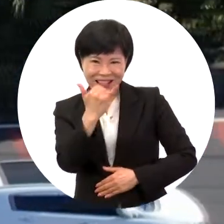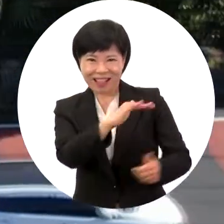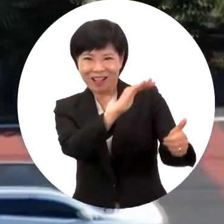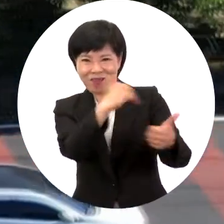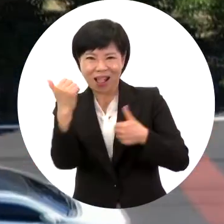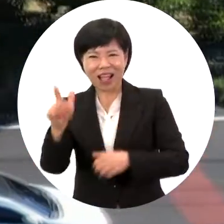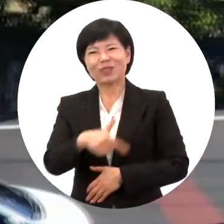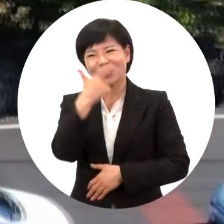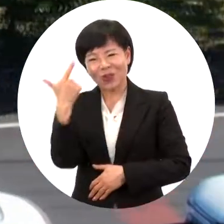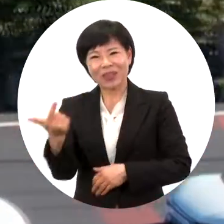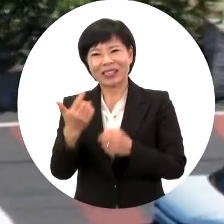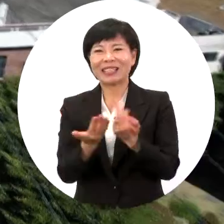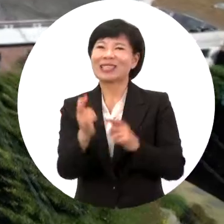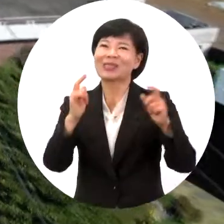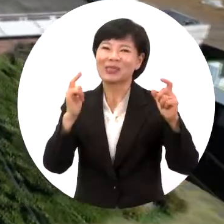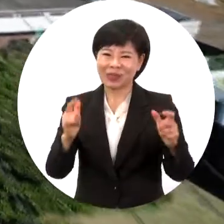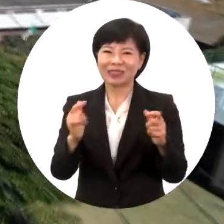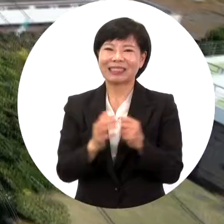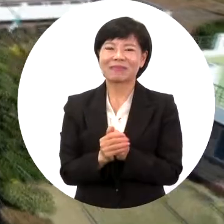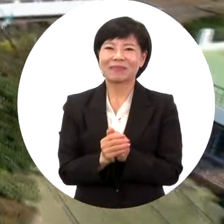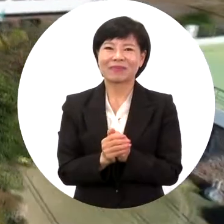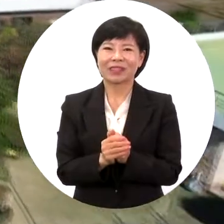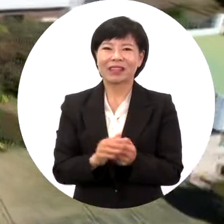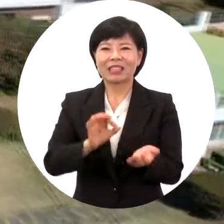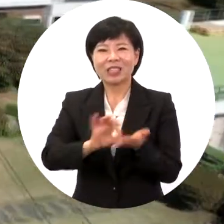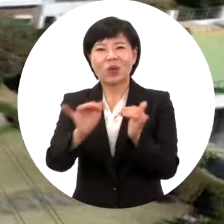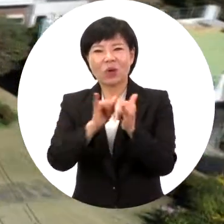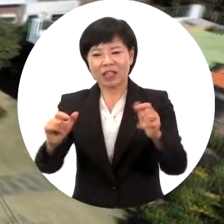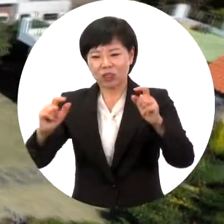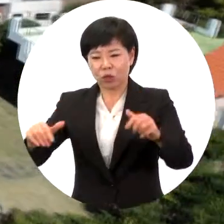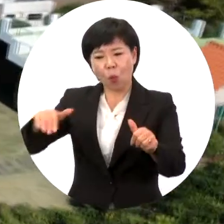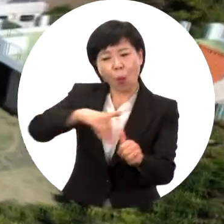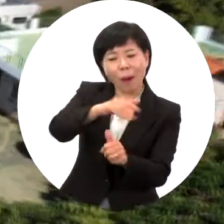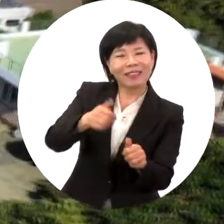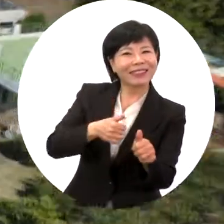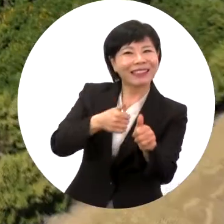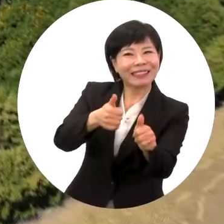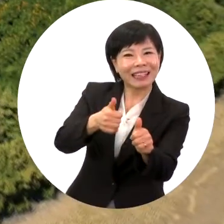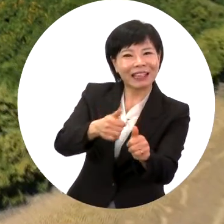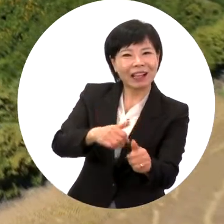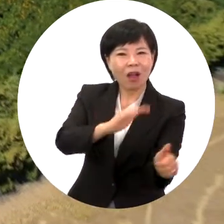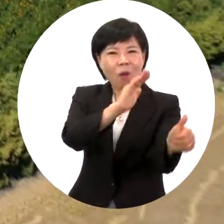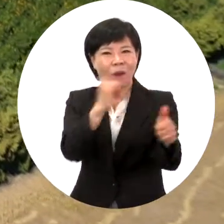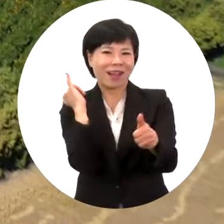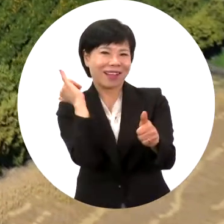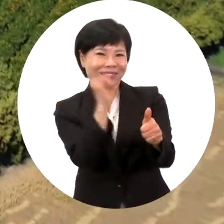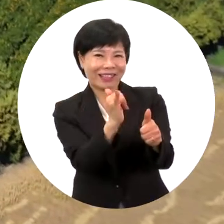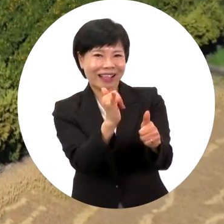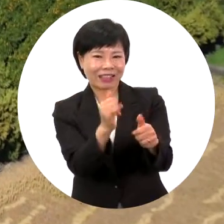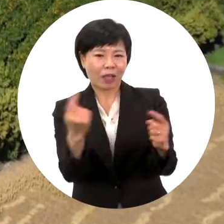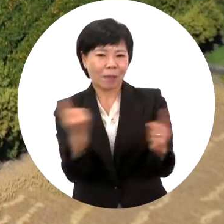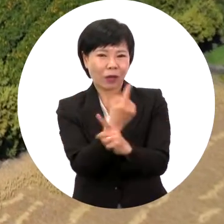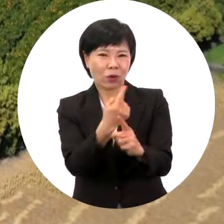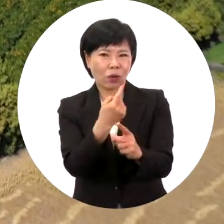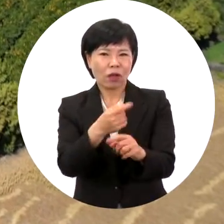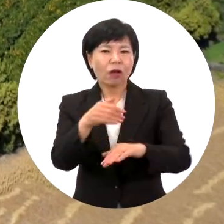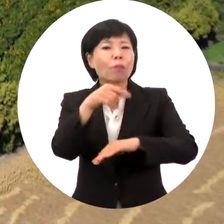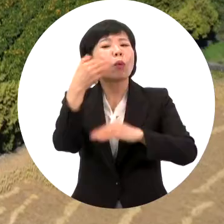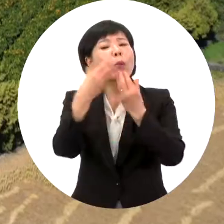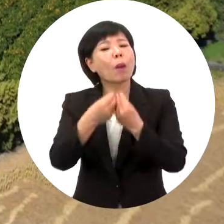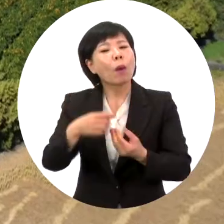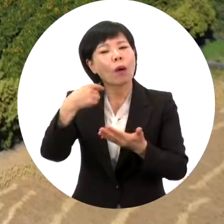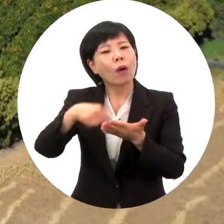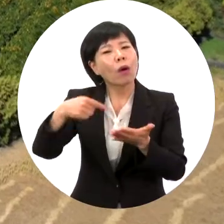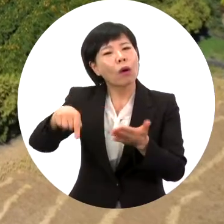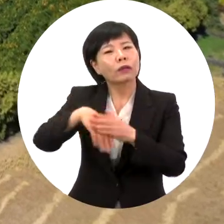적용합니다. 제주도는 앞으로도 이용자와 지역 여건 등에 따라 옵서버스 운영에 필요한 개선 사항을 발굴해 불편을